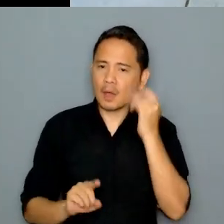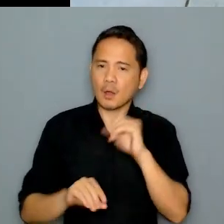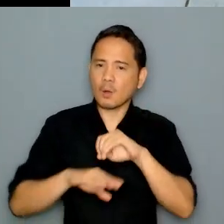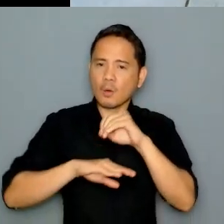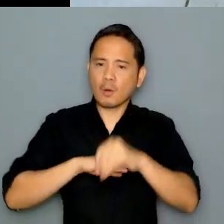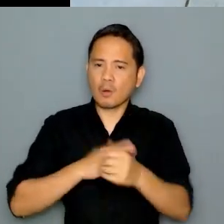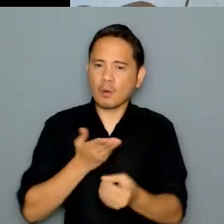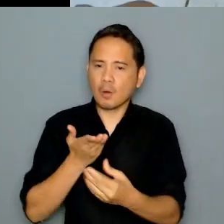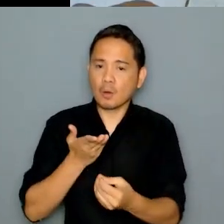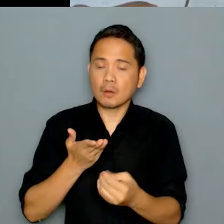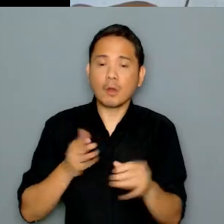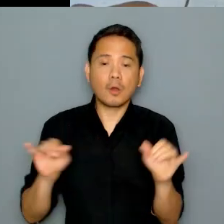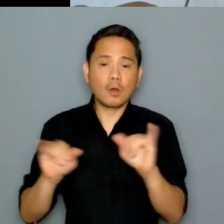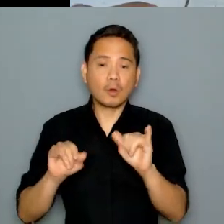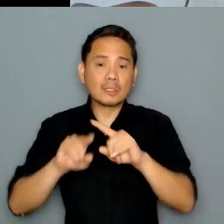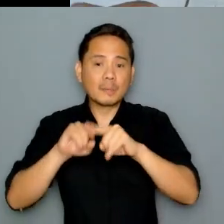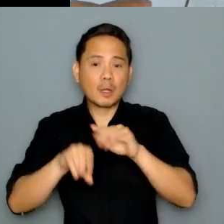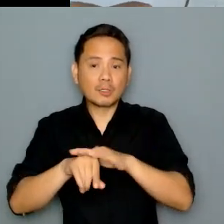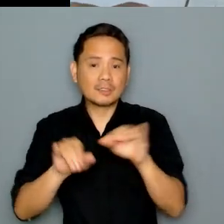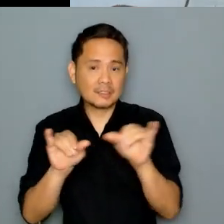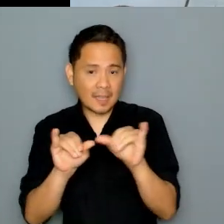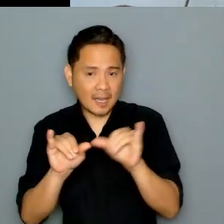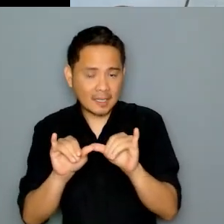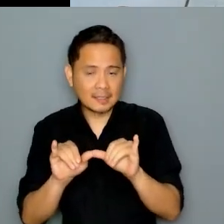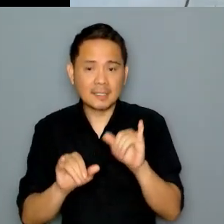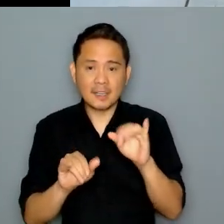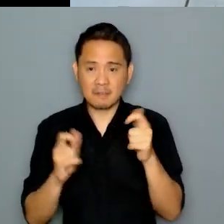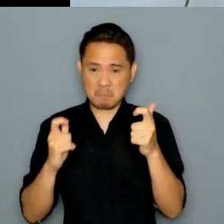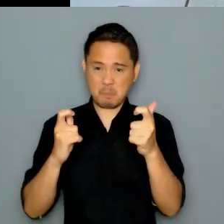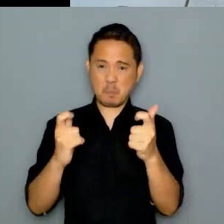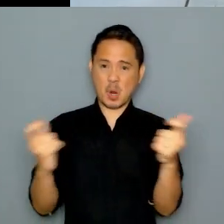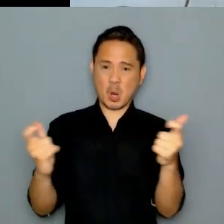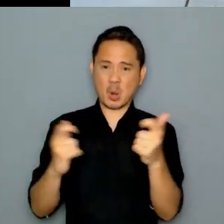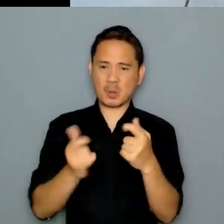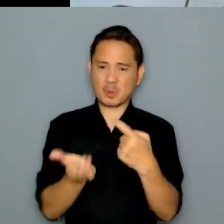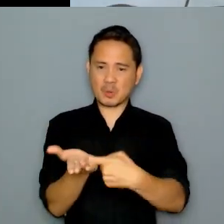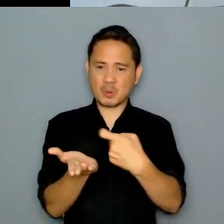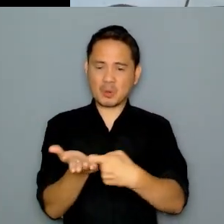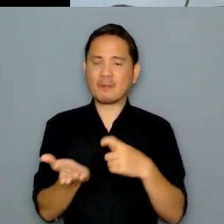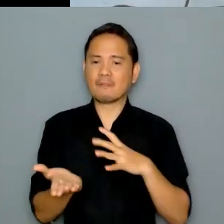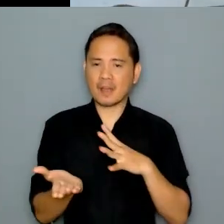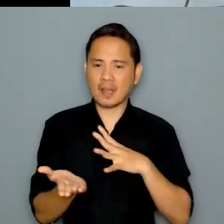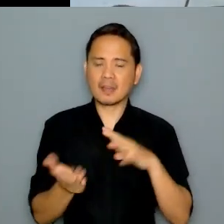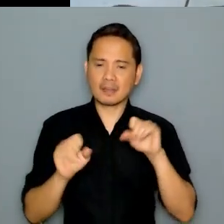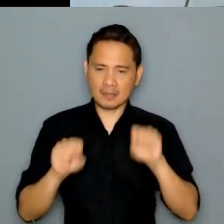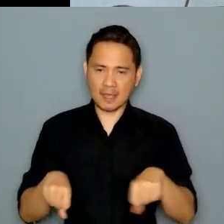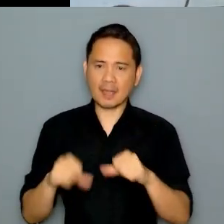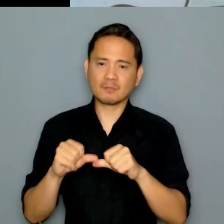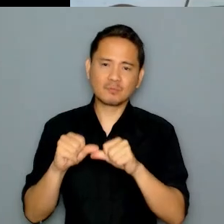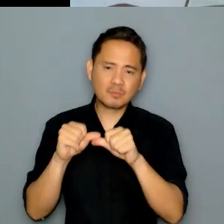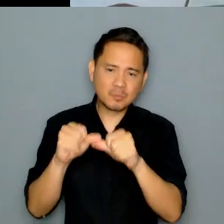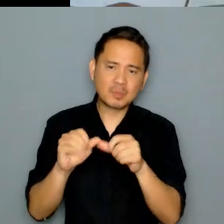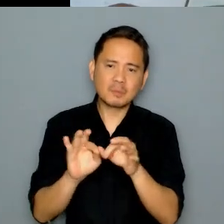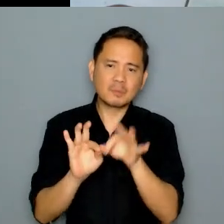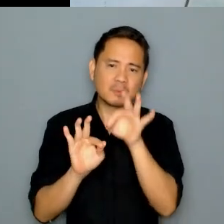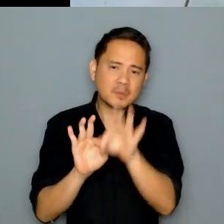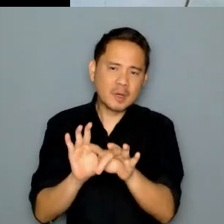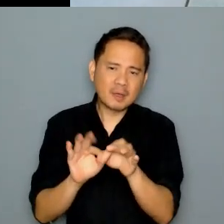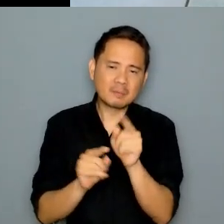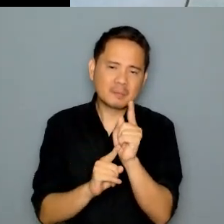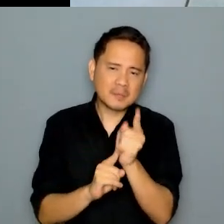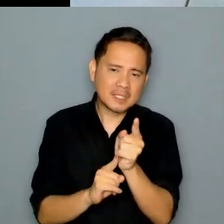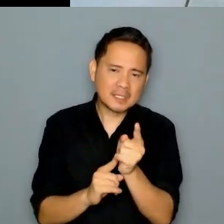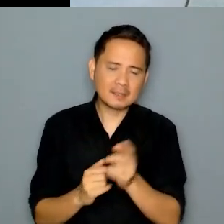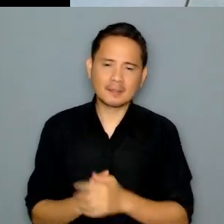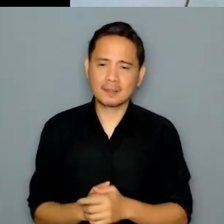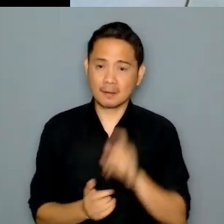po kasi yan sa size. Kung malalaking masyado yung hipon, okay lang na umabot siya ng ganong minutes. Kasi